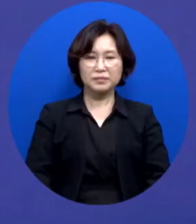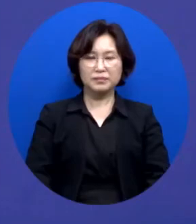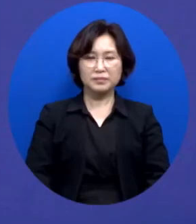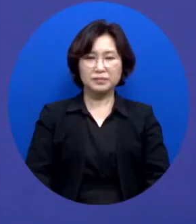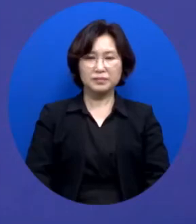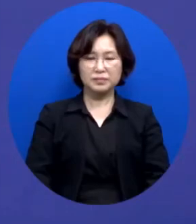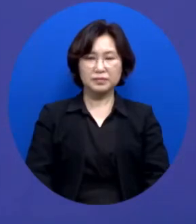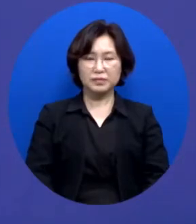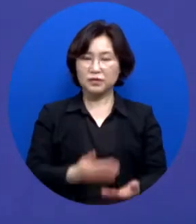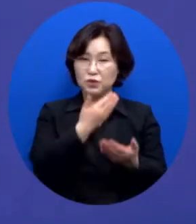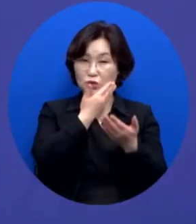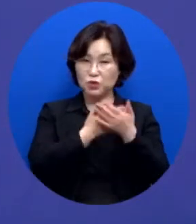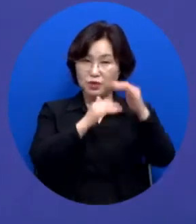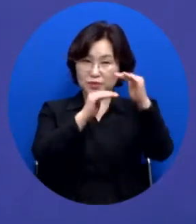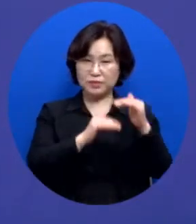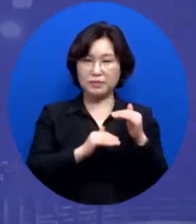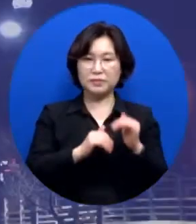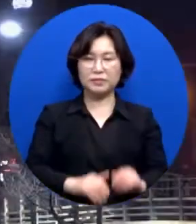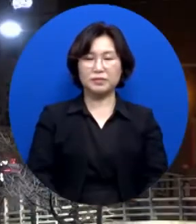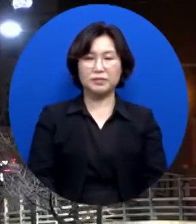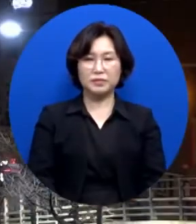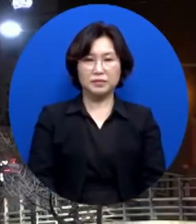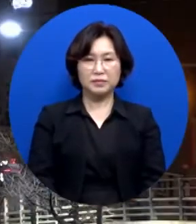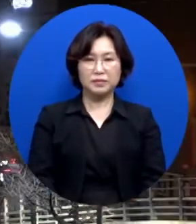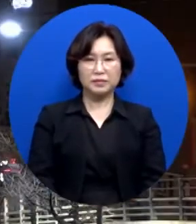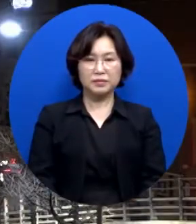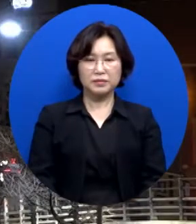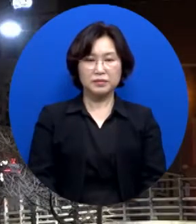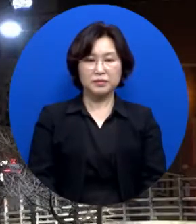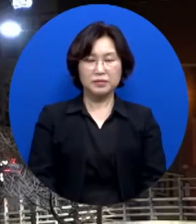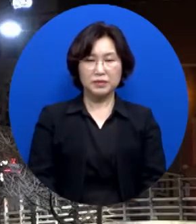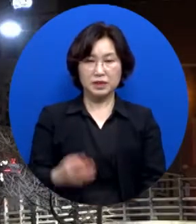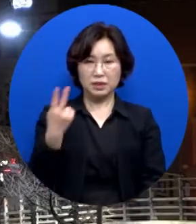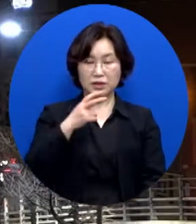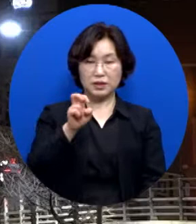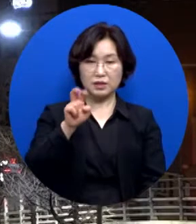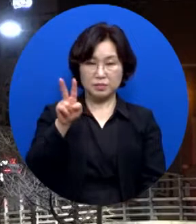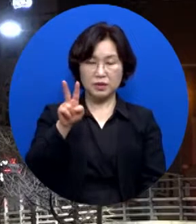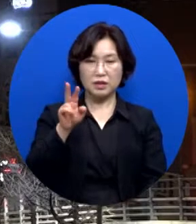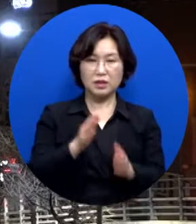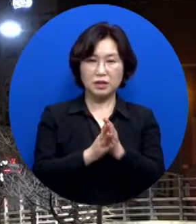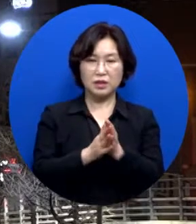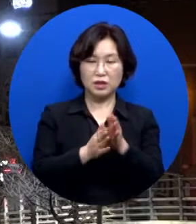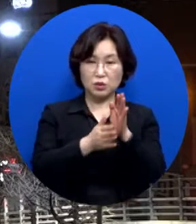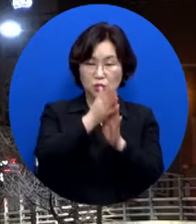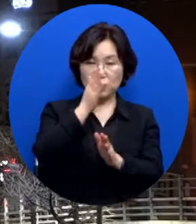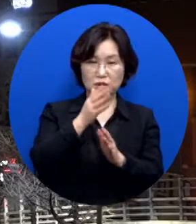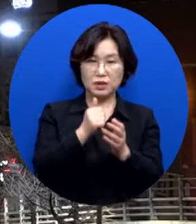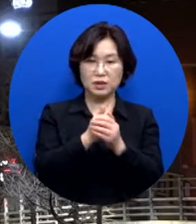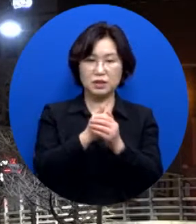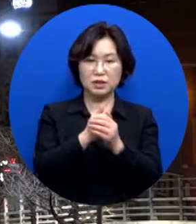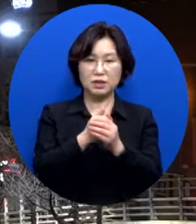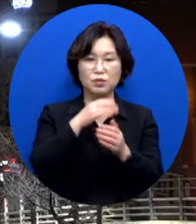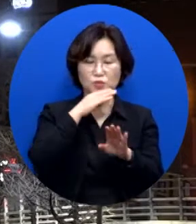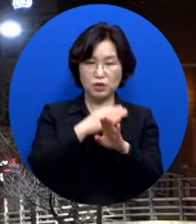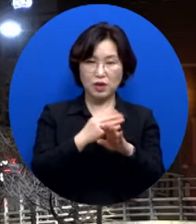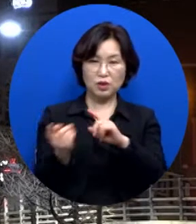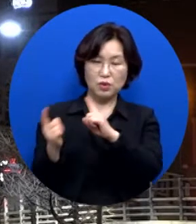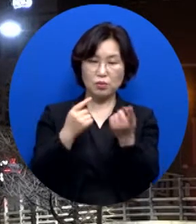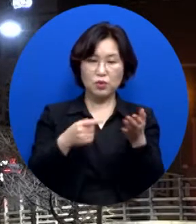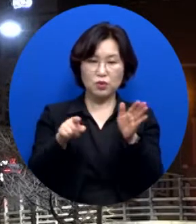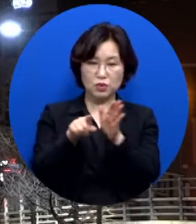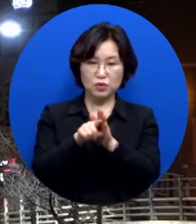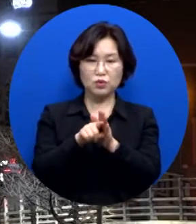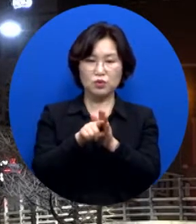오늘의 주요 단신 입니다 2022 도시 통일 리더쉽 프럼 7 범과 북한 회복을 위한